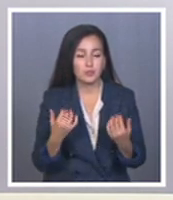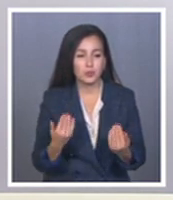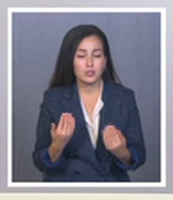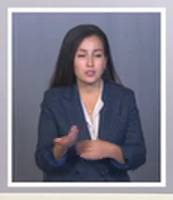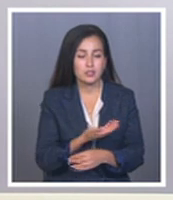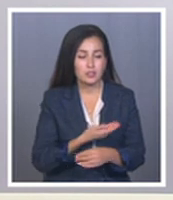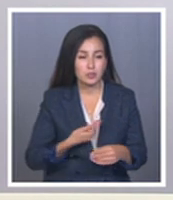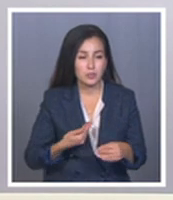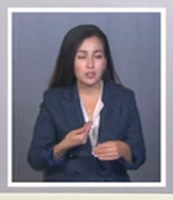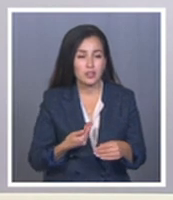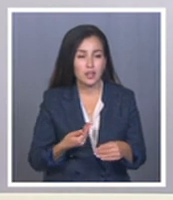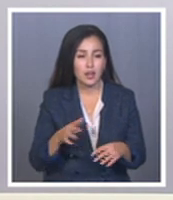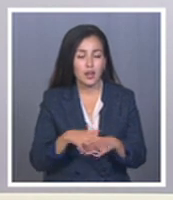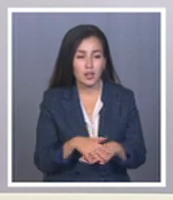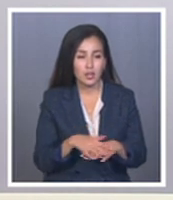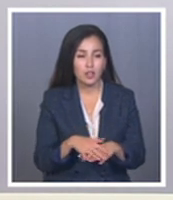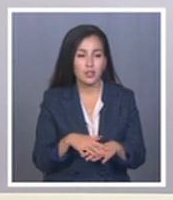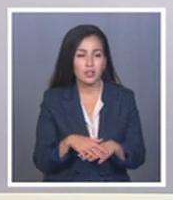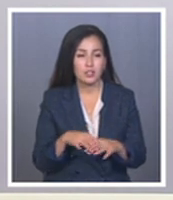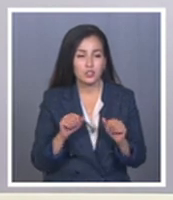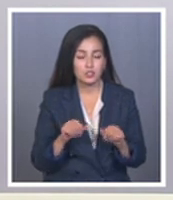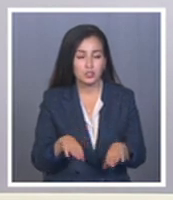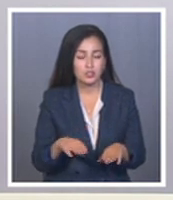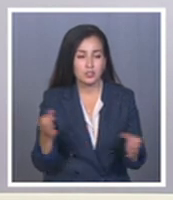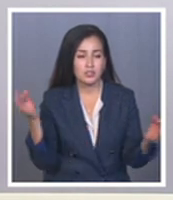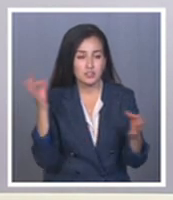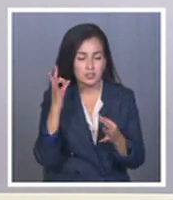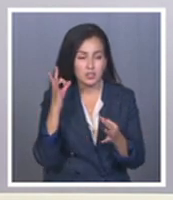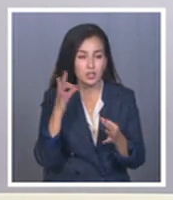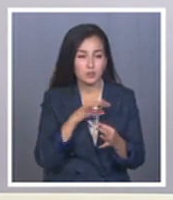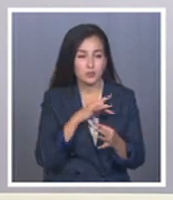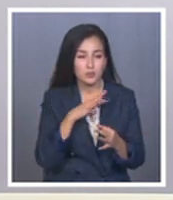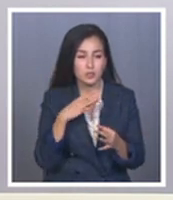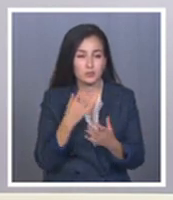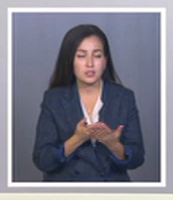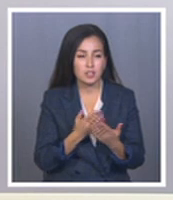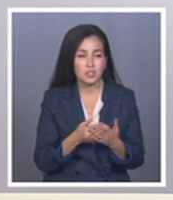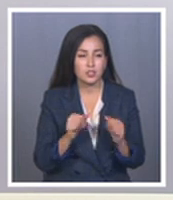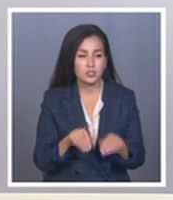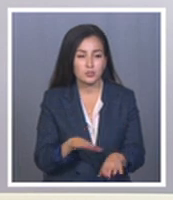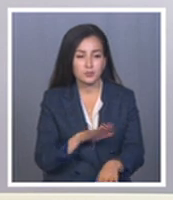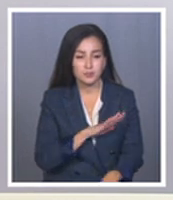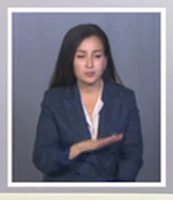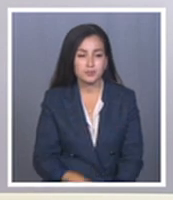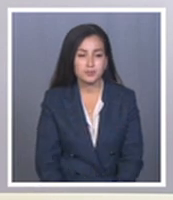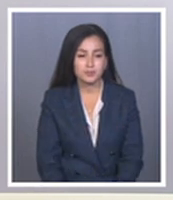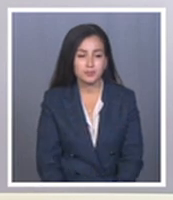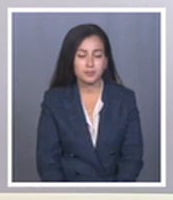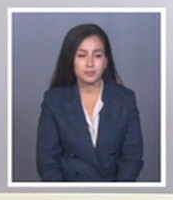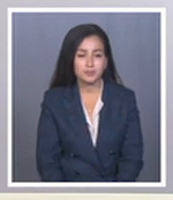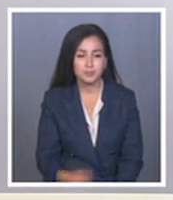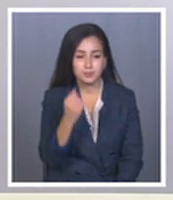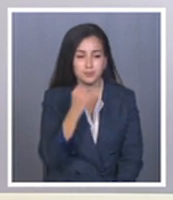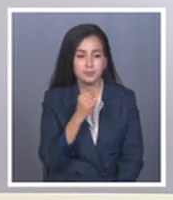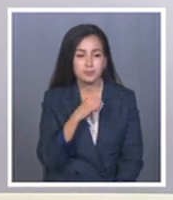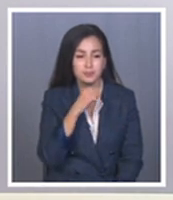сіздермен алгебралық өрнектерді еске алып, бірнеше мысалдарды қарастырдық. Баршаңызға пайдалы білім